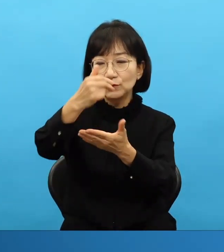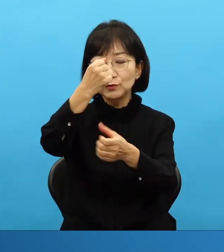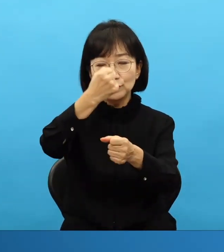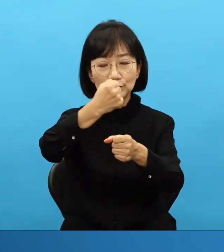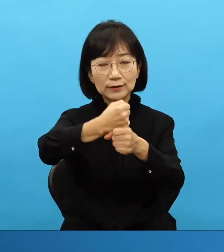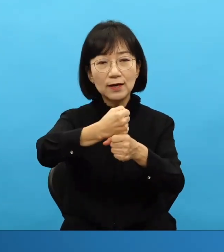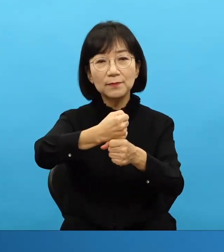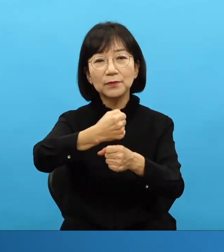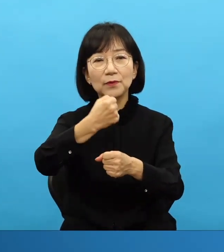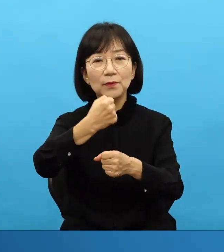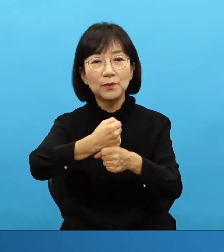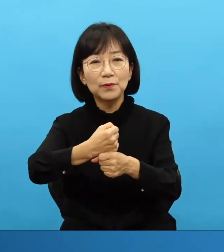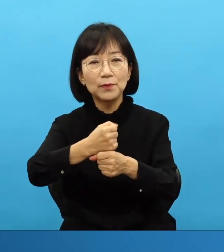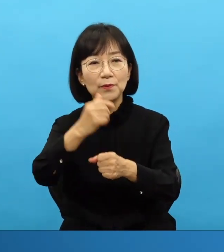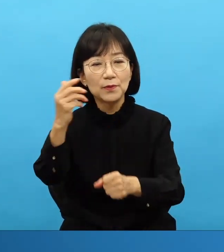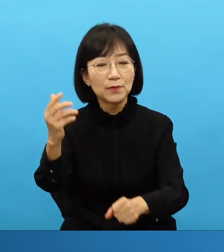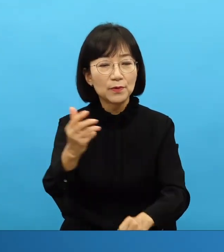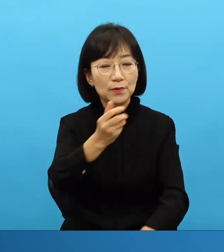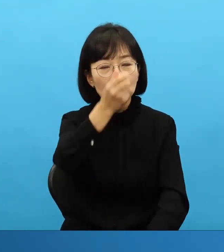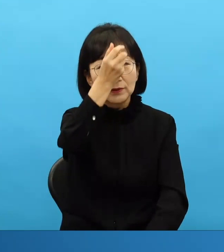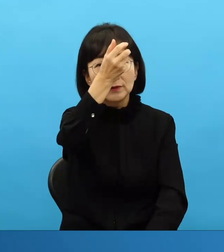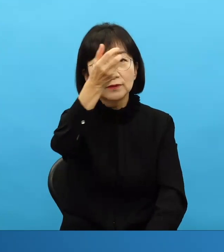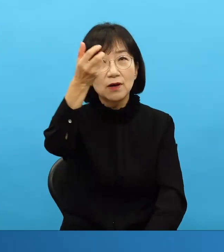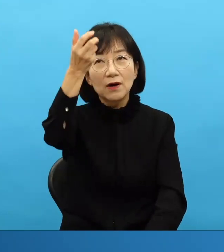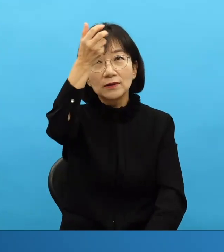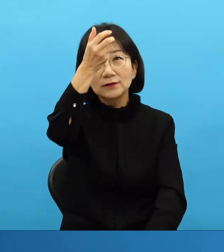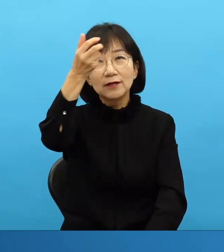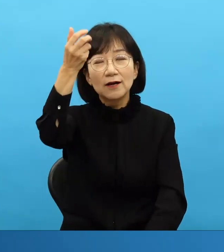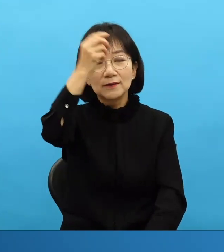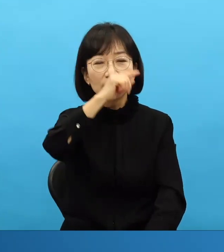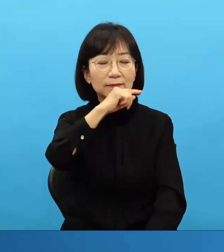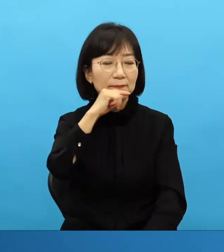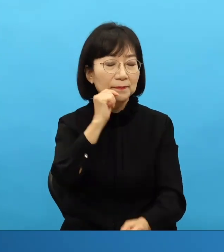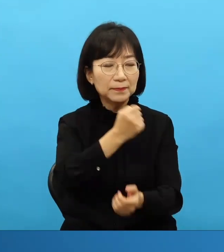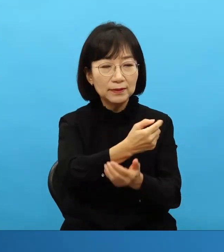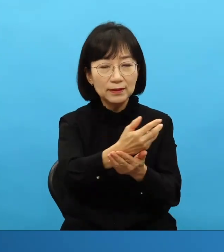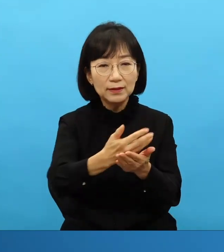나의 구주 삼고 성령과